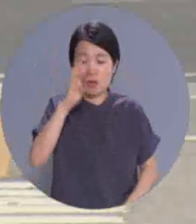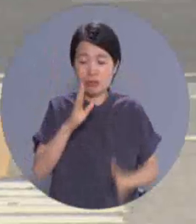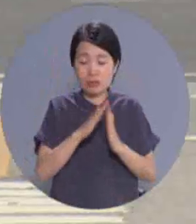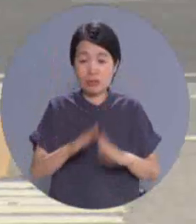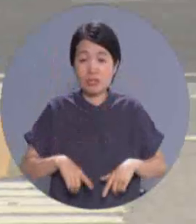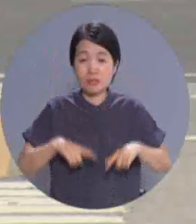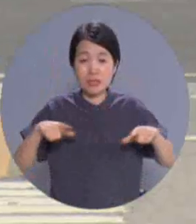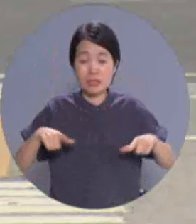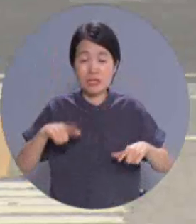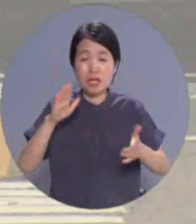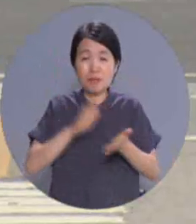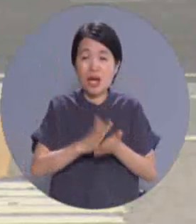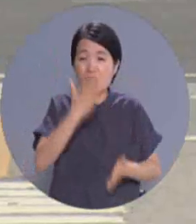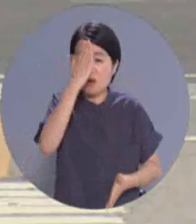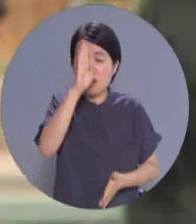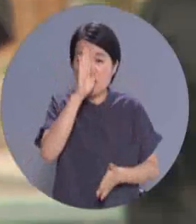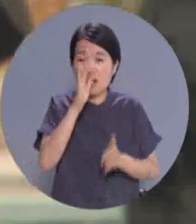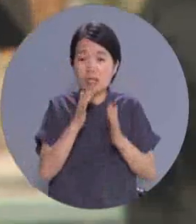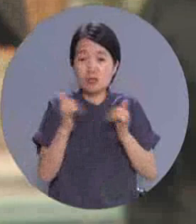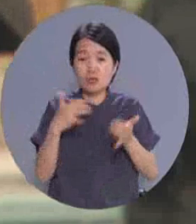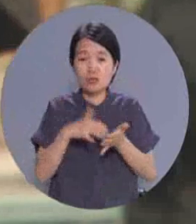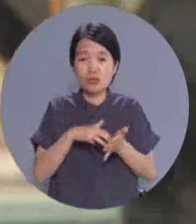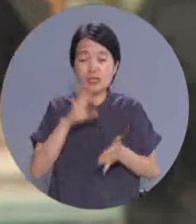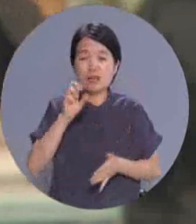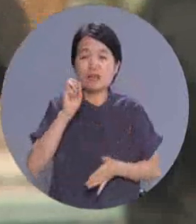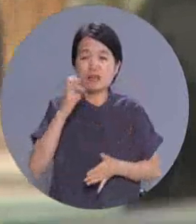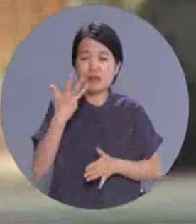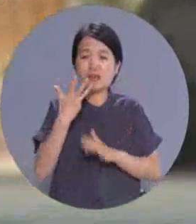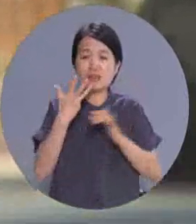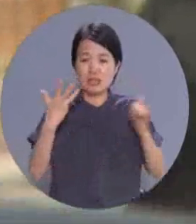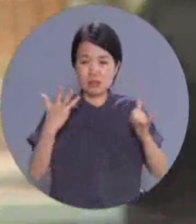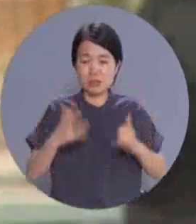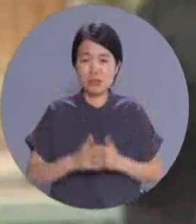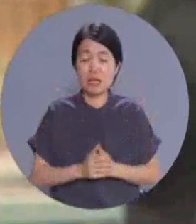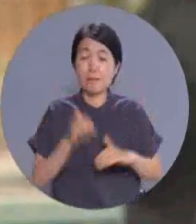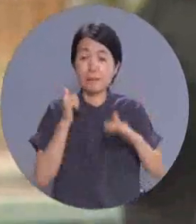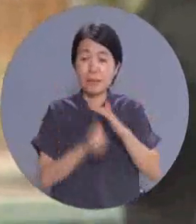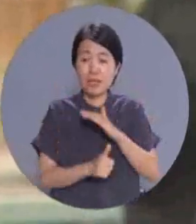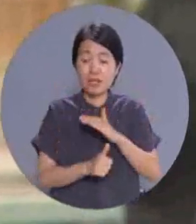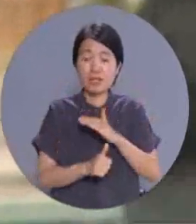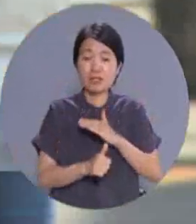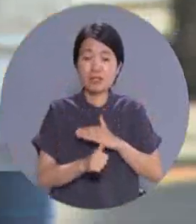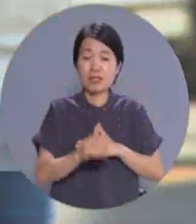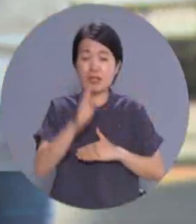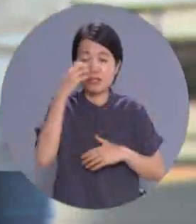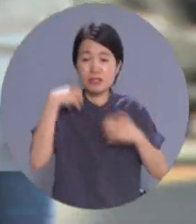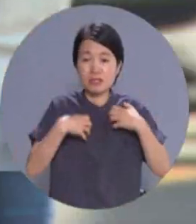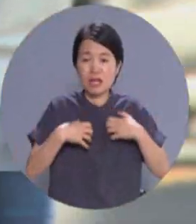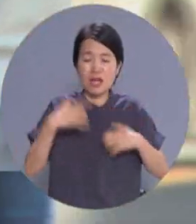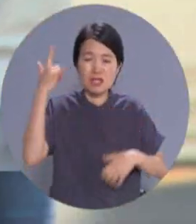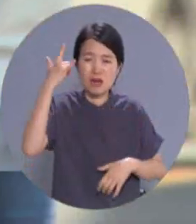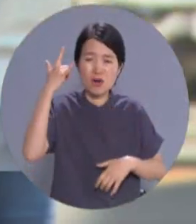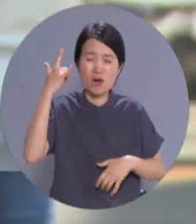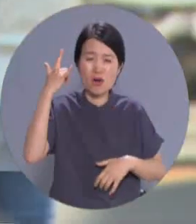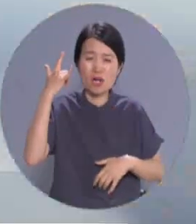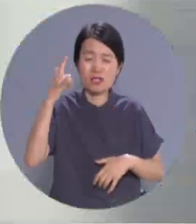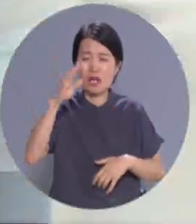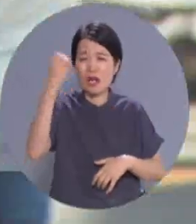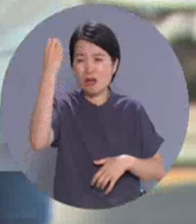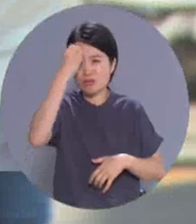전남에서 발생한 온열질환자 수는 38명에 달합니다 대표적인 온열질환인 열사병과 탈수는